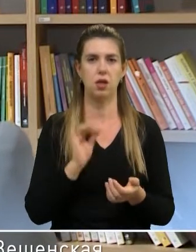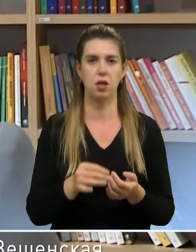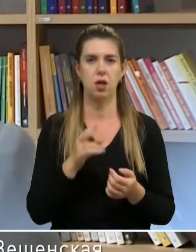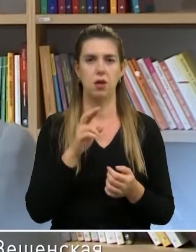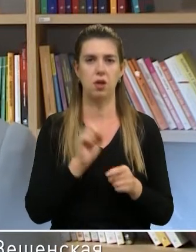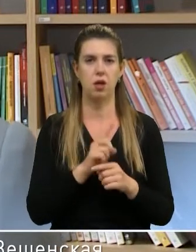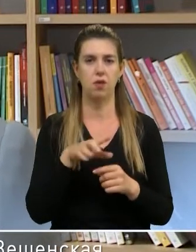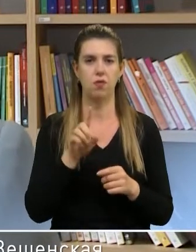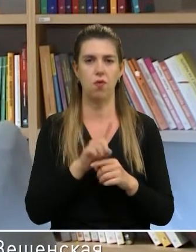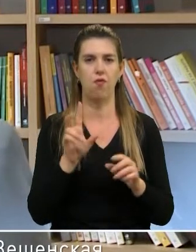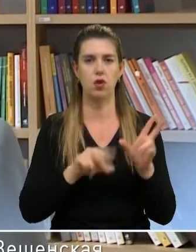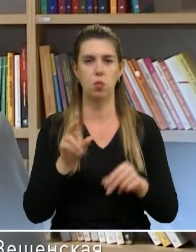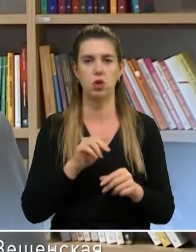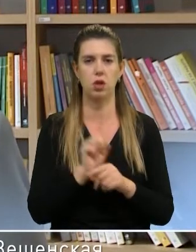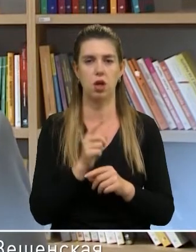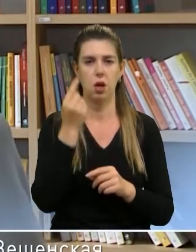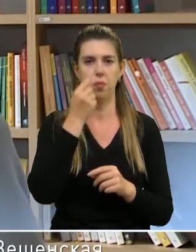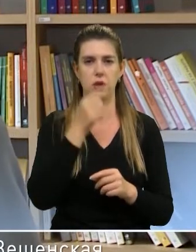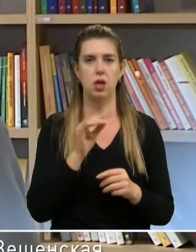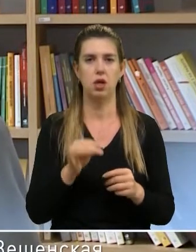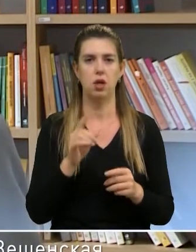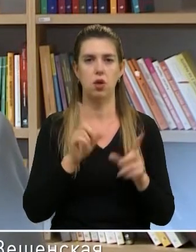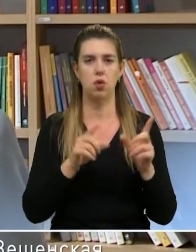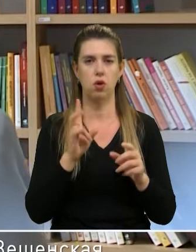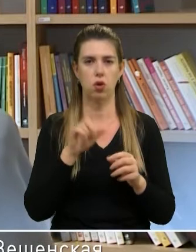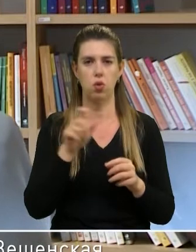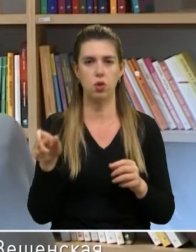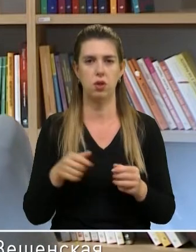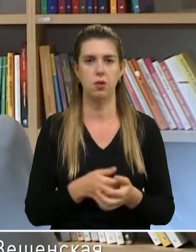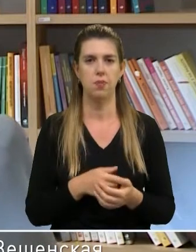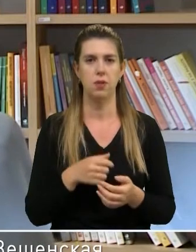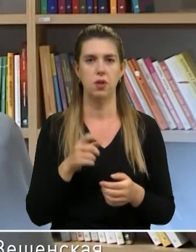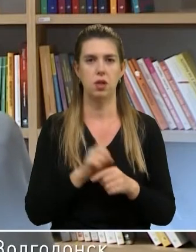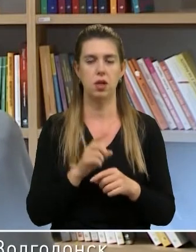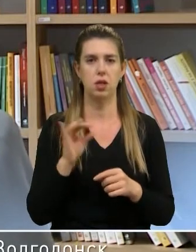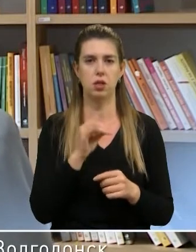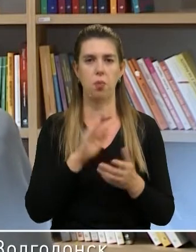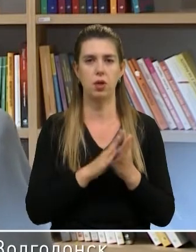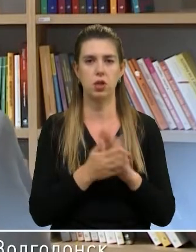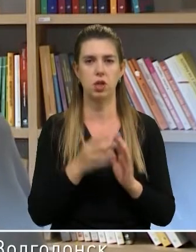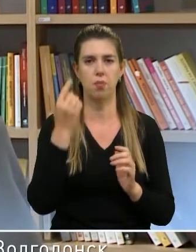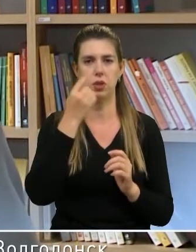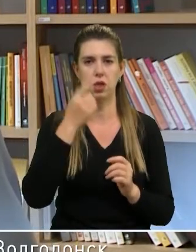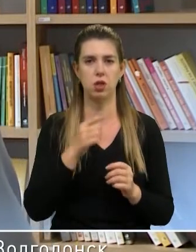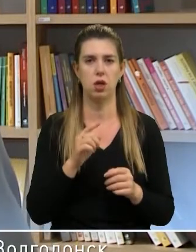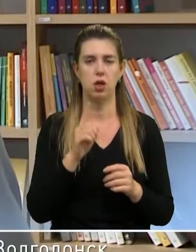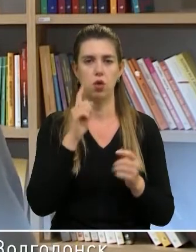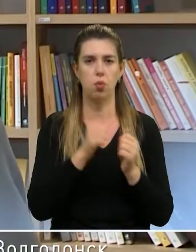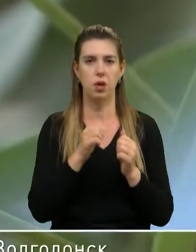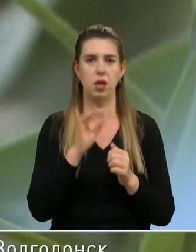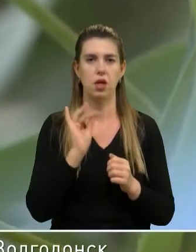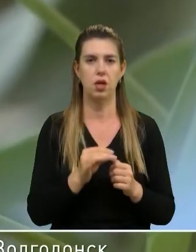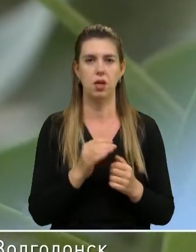якобы псевдопсихологическую помощь. Иногда людей не только не выводя из ситуации психологического тупика, но